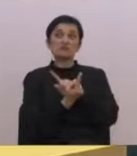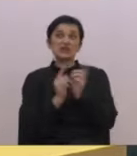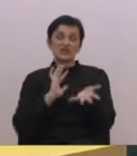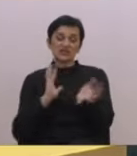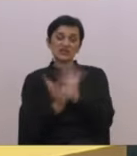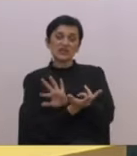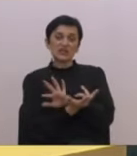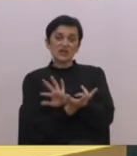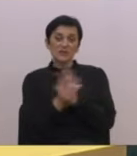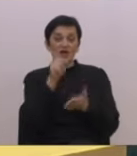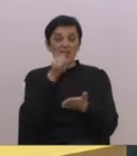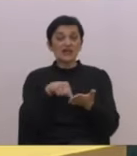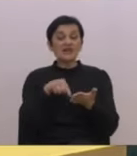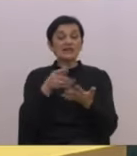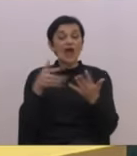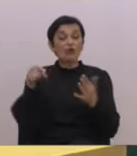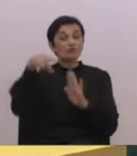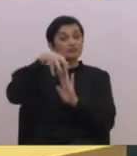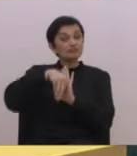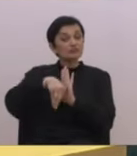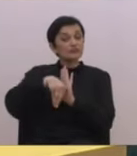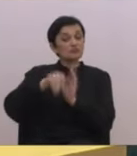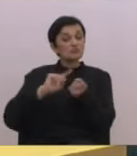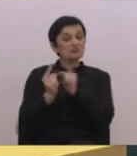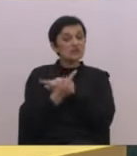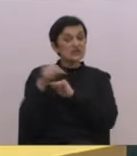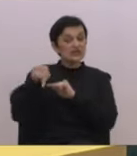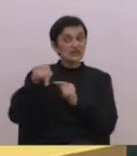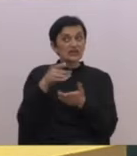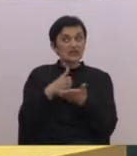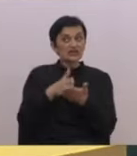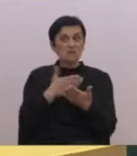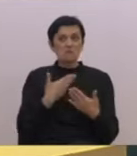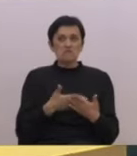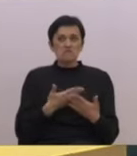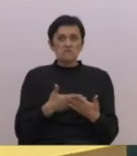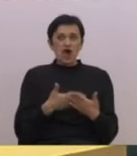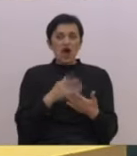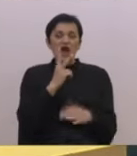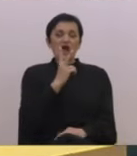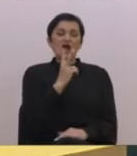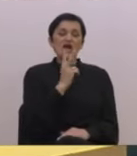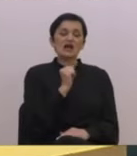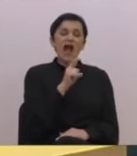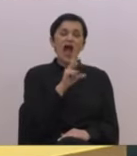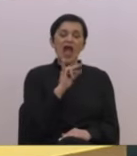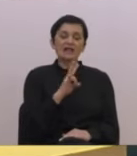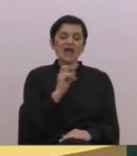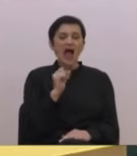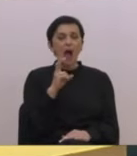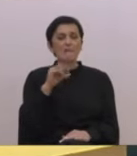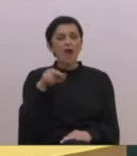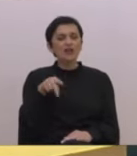ტრიალდება რელიგიურ საზოგადოებაში. აი იგივე მაგალითად კაინის და აბელის ისტორია რო გაგახსენოთ,